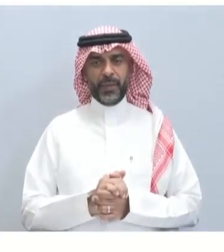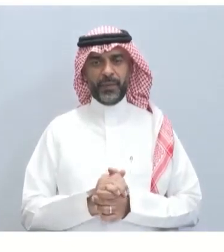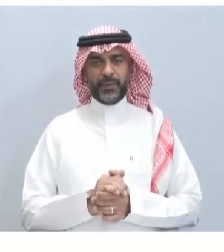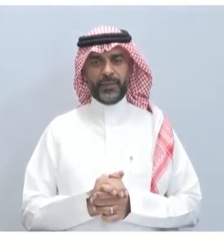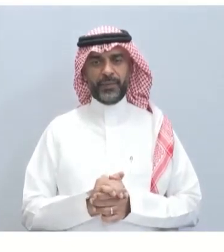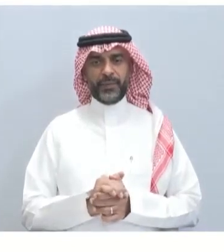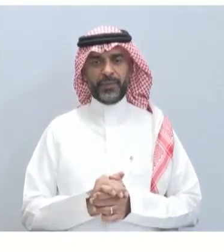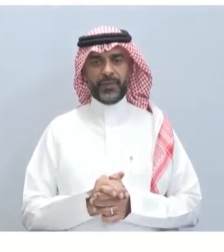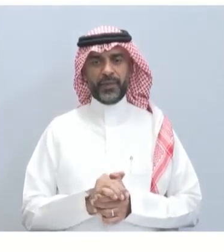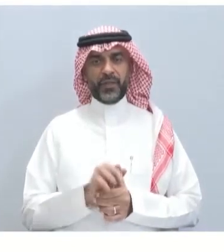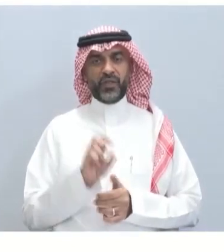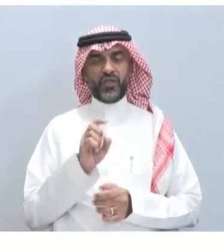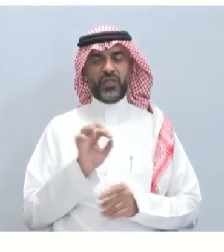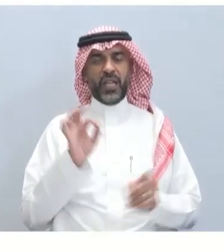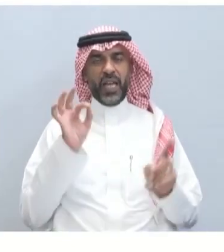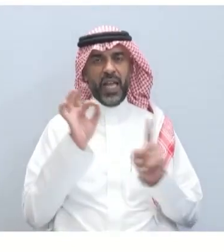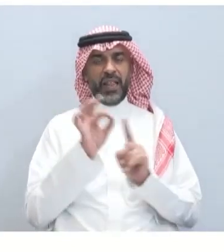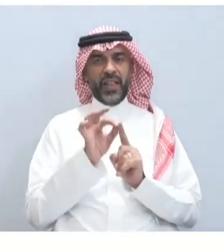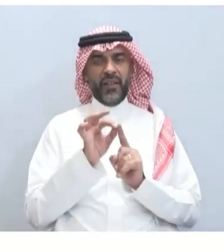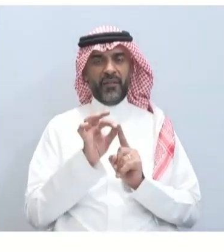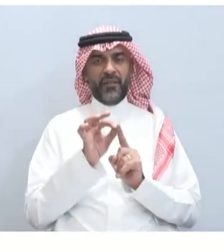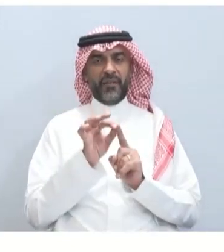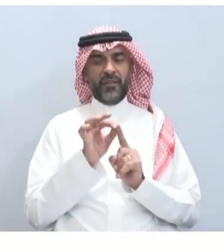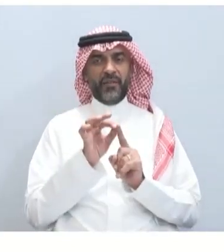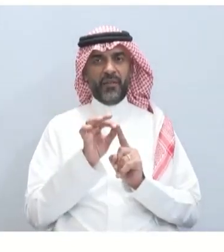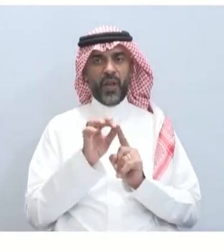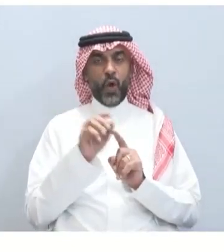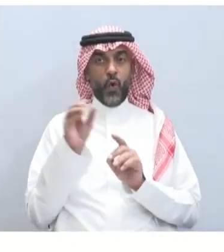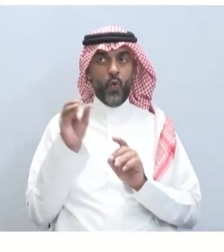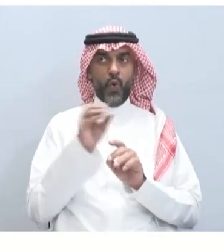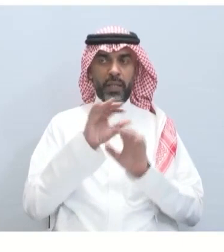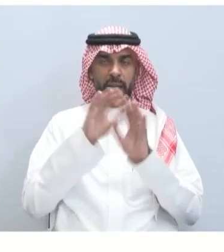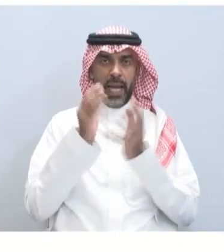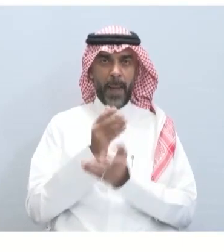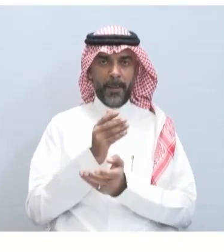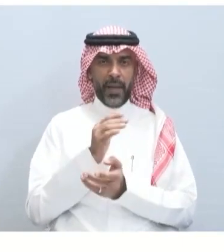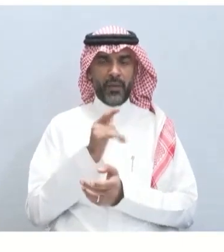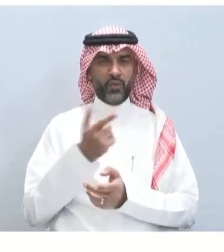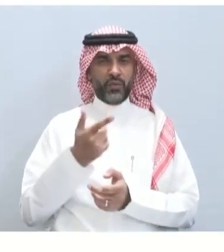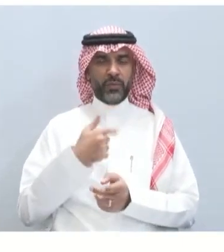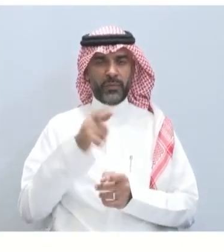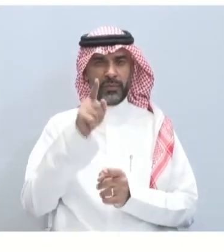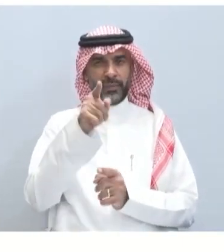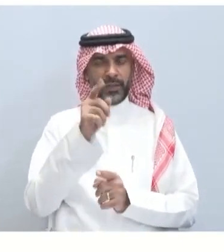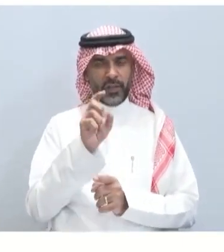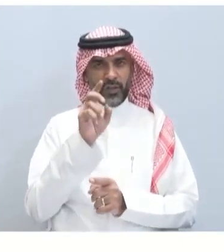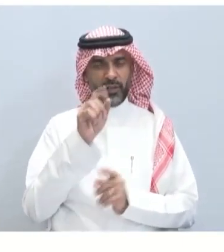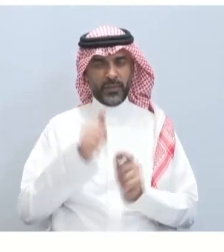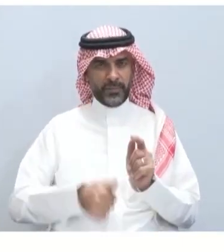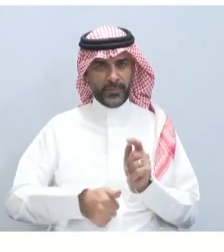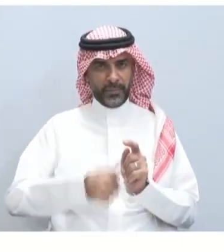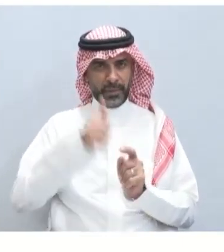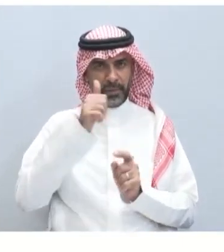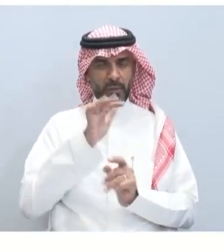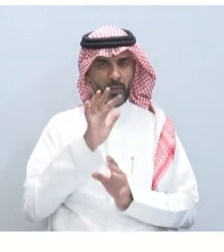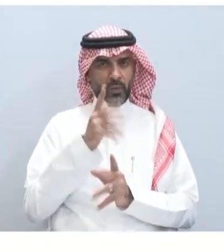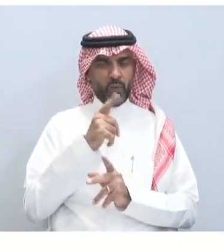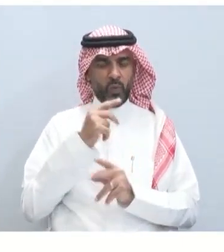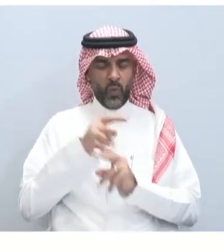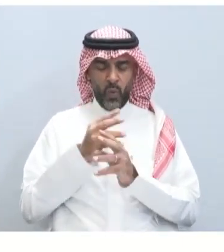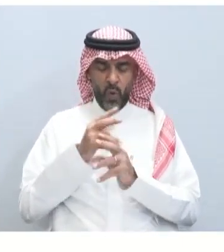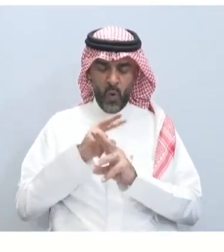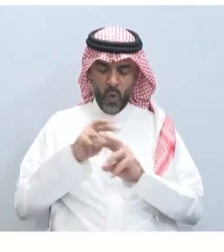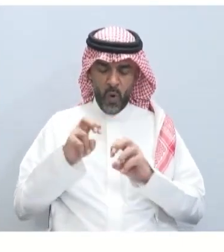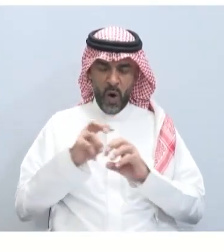ومن المتوقع بعد نهايه تدريس هذه الوحده ان يكون المتعلم قادرا على ان يوضح